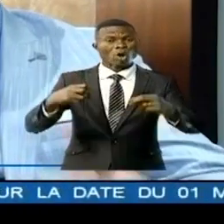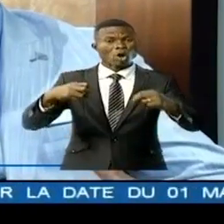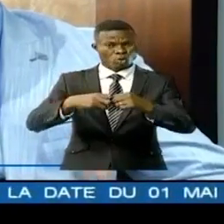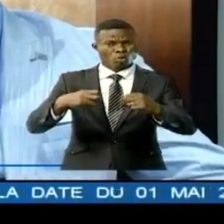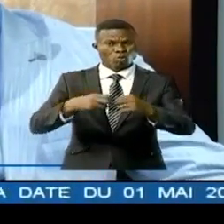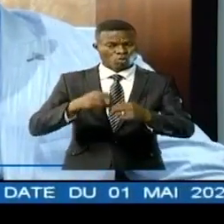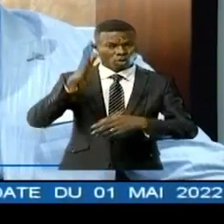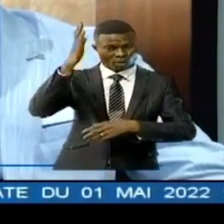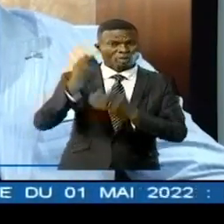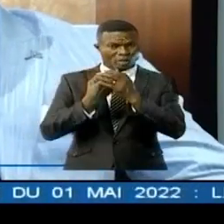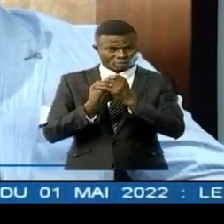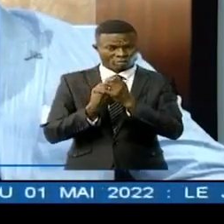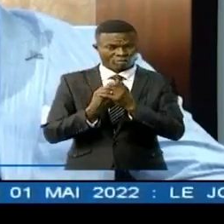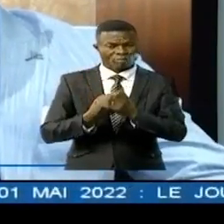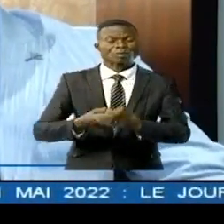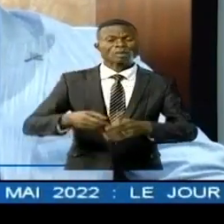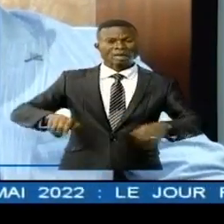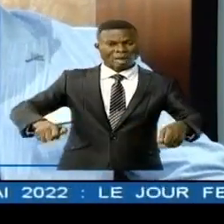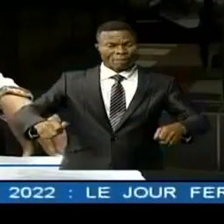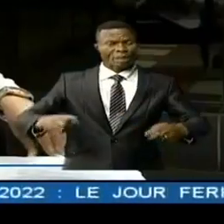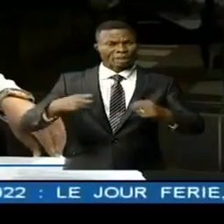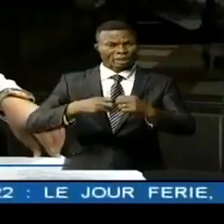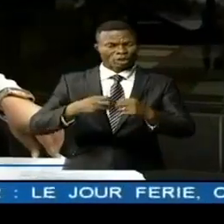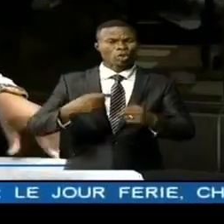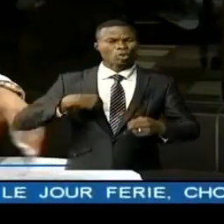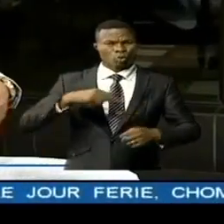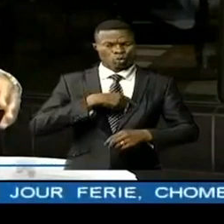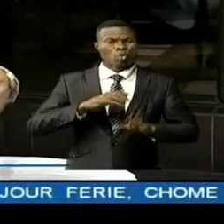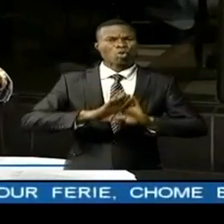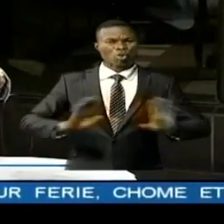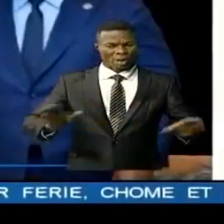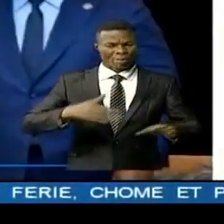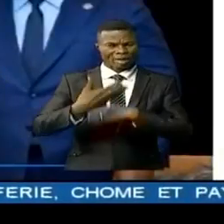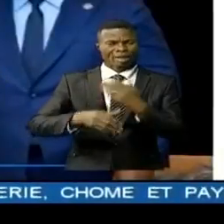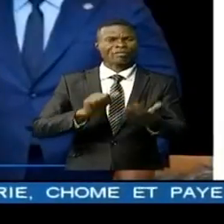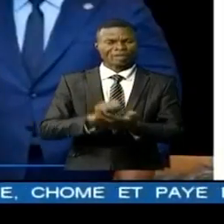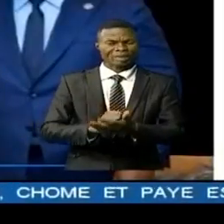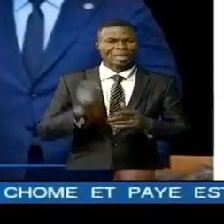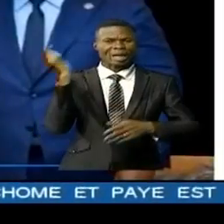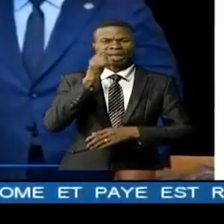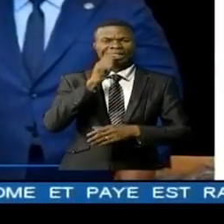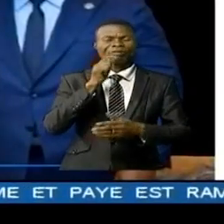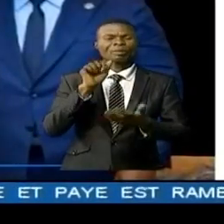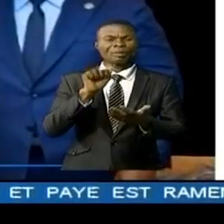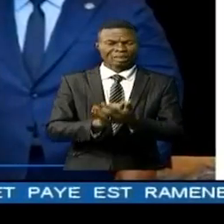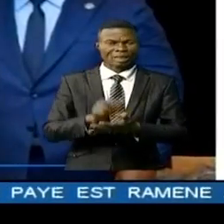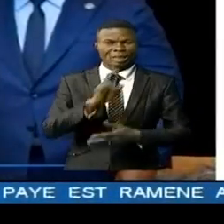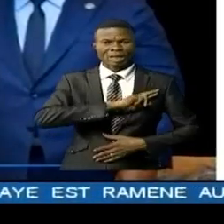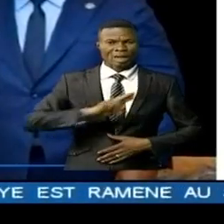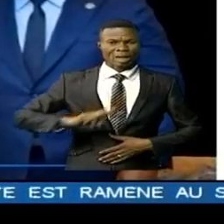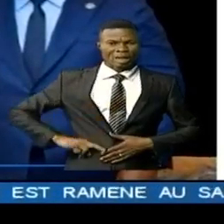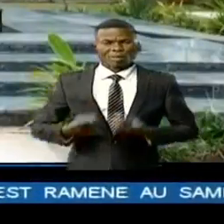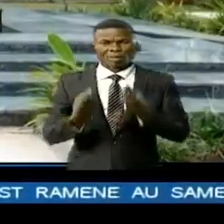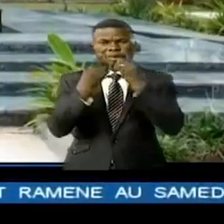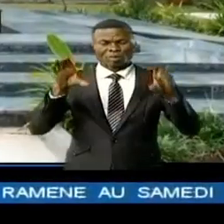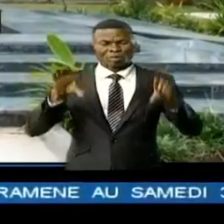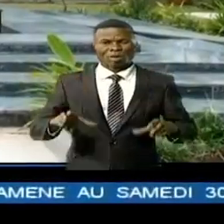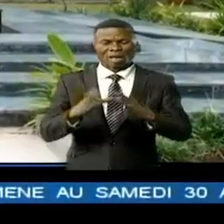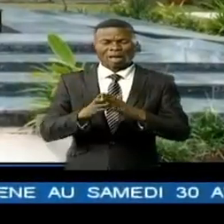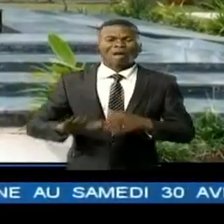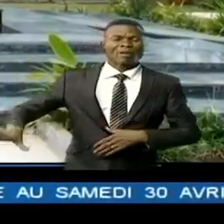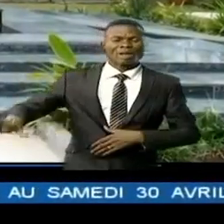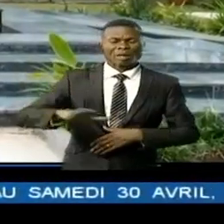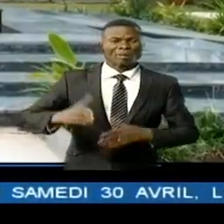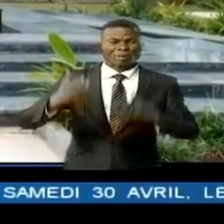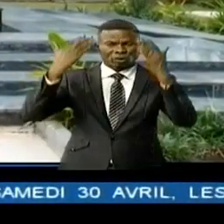donc il faut des batteries électriques or nous on a ses potentialités la considère entre la république démocratique du congo la zambie est à limitrophes possède